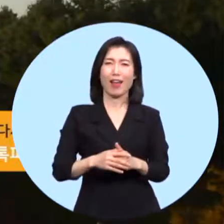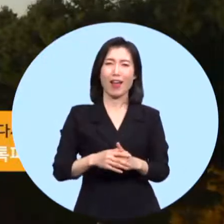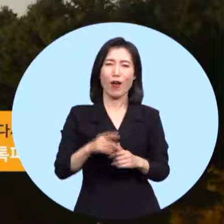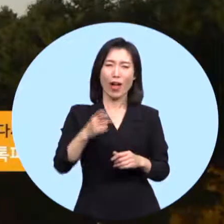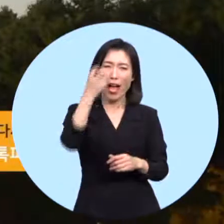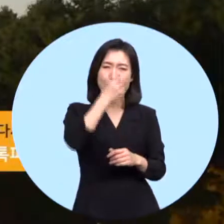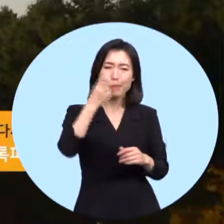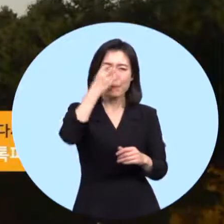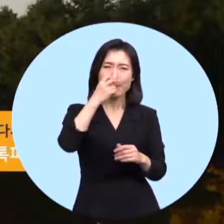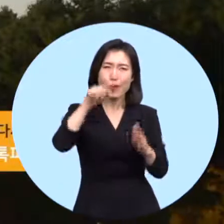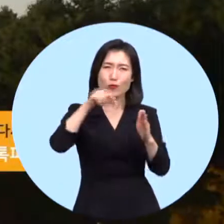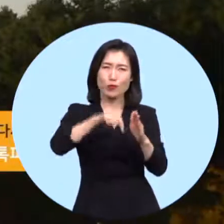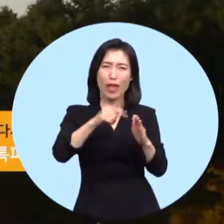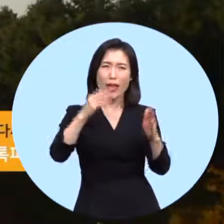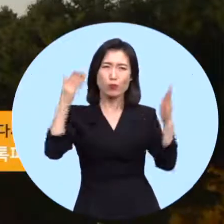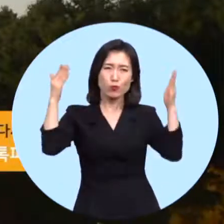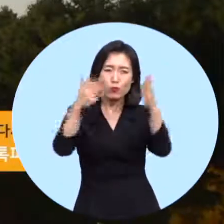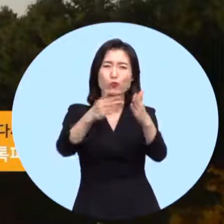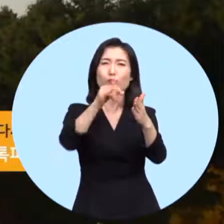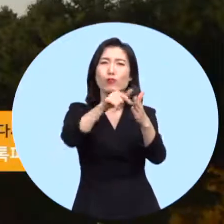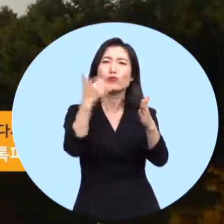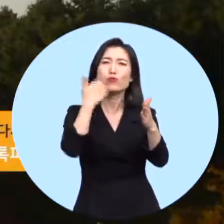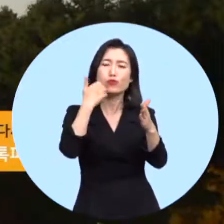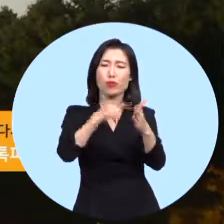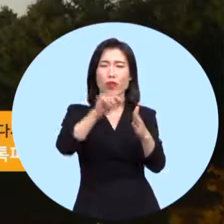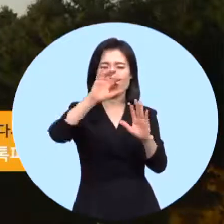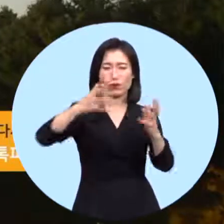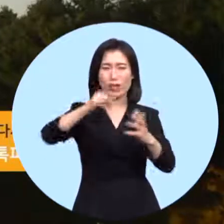조명받은 기관이 있었습니다. 바로